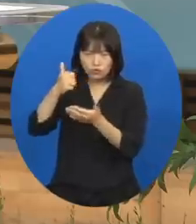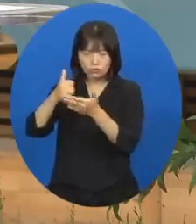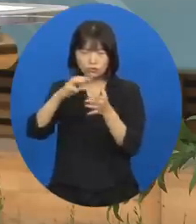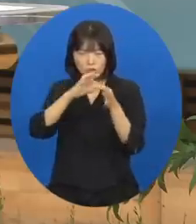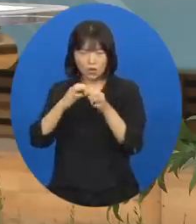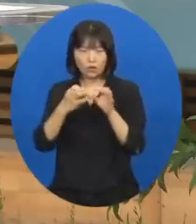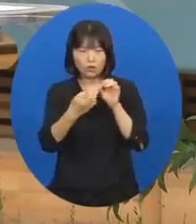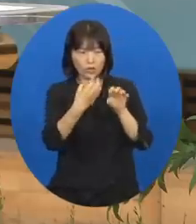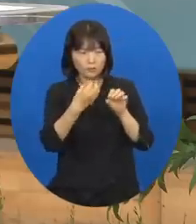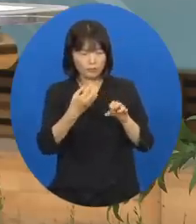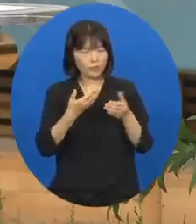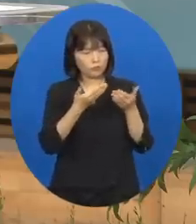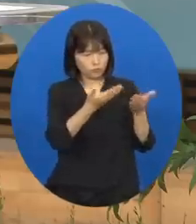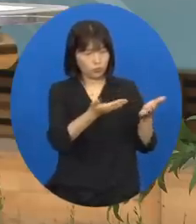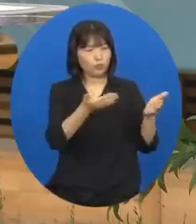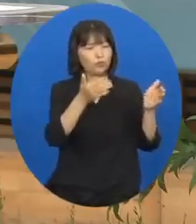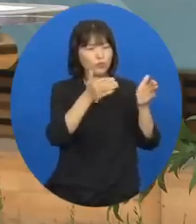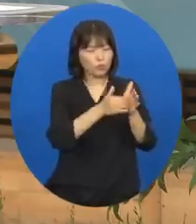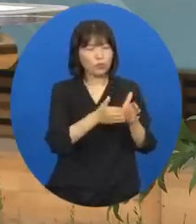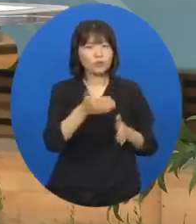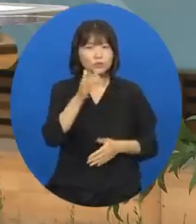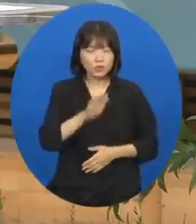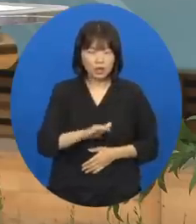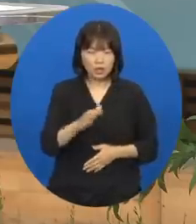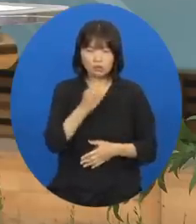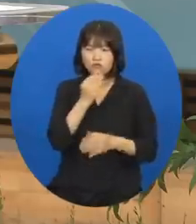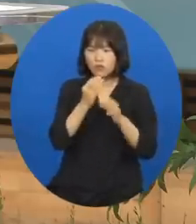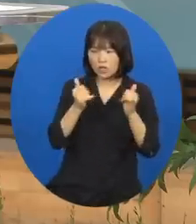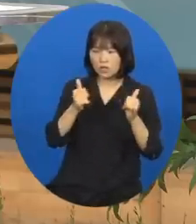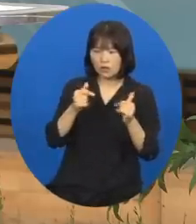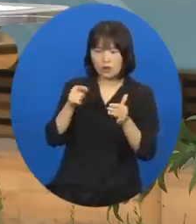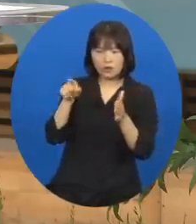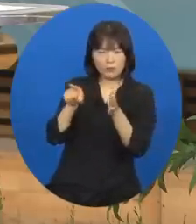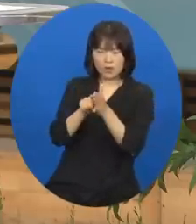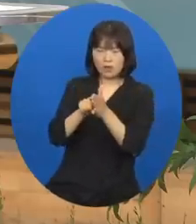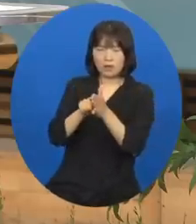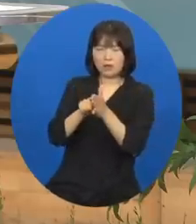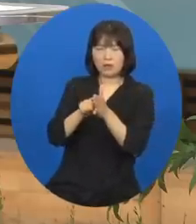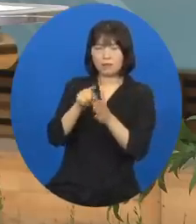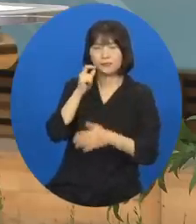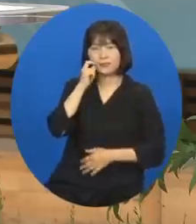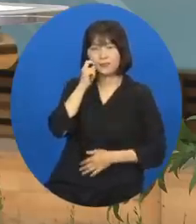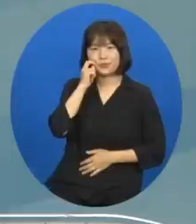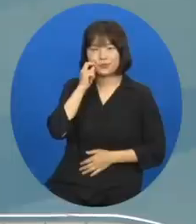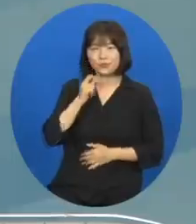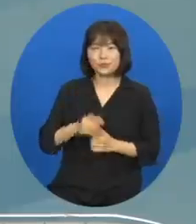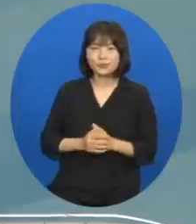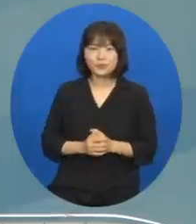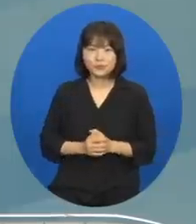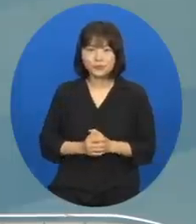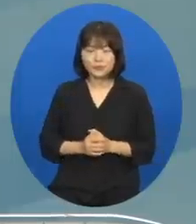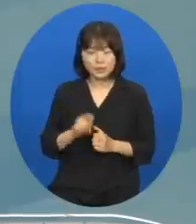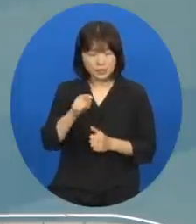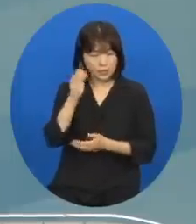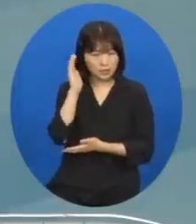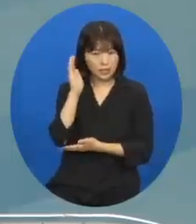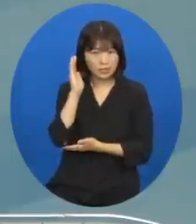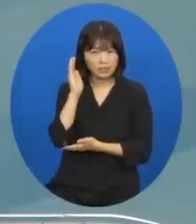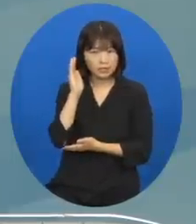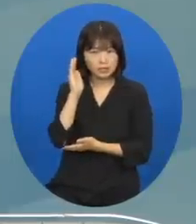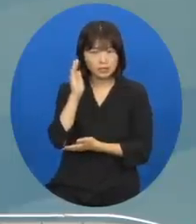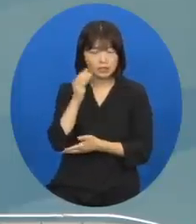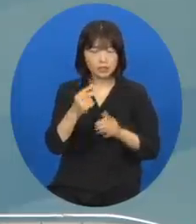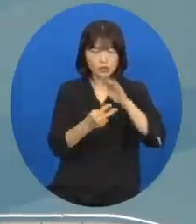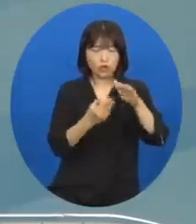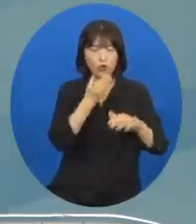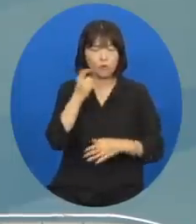하시는데 유대인들이 도무지 믿지를 못합니다. 그러니까 이 이야기가